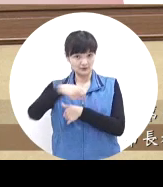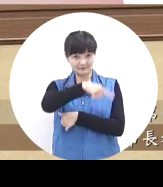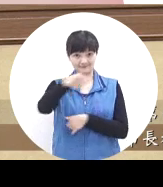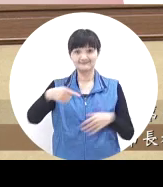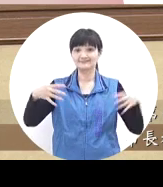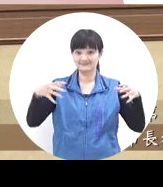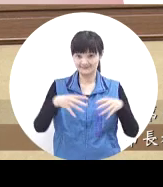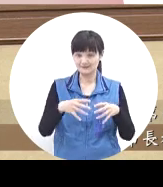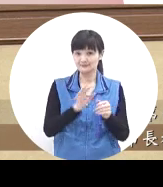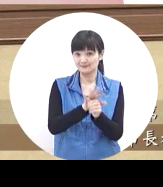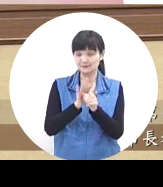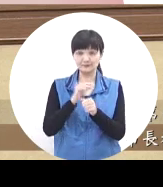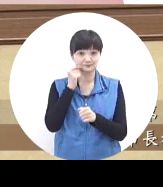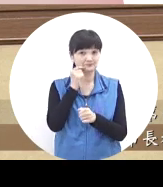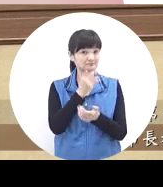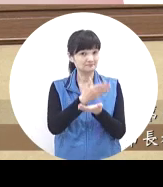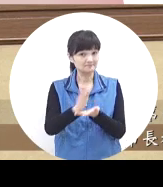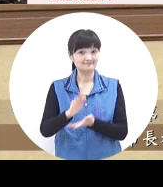的问题。